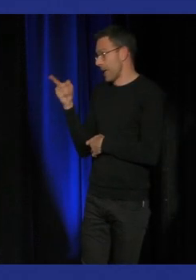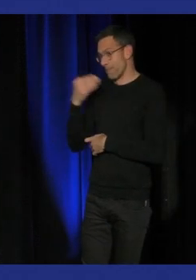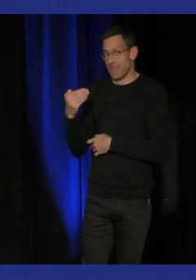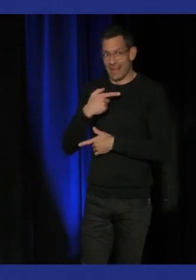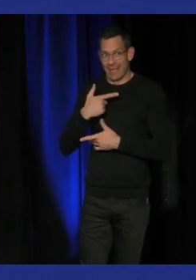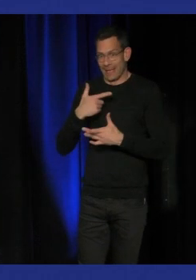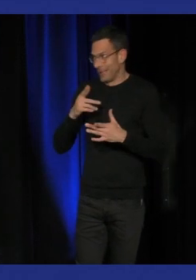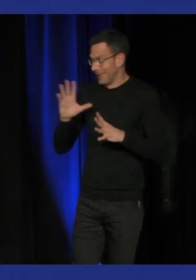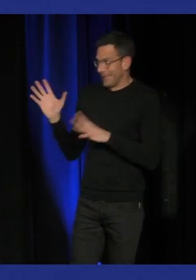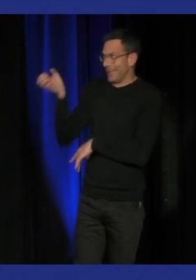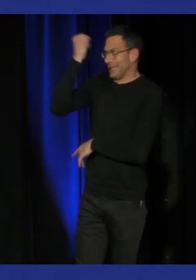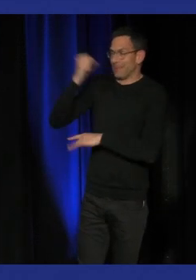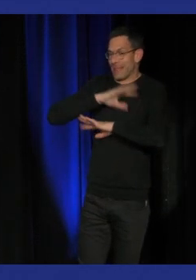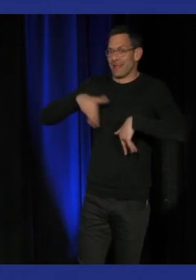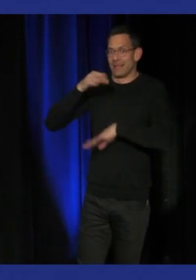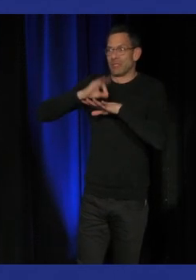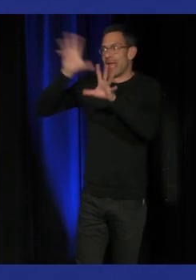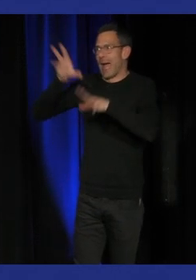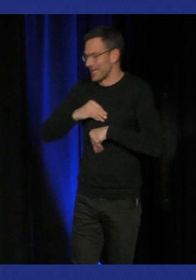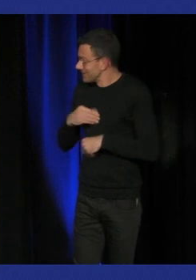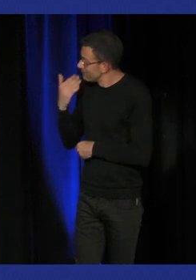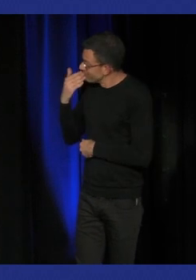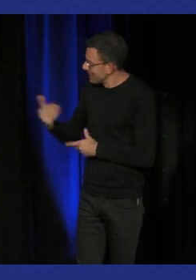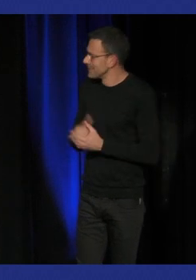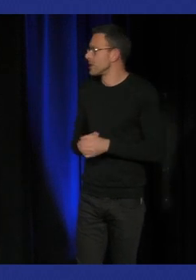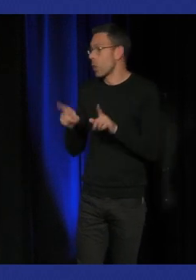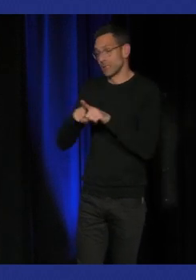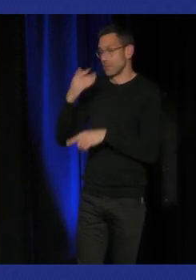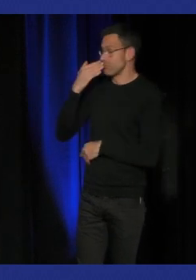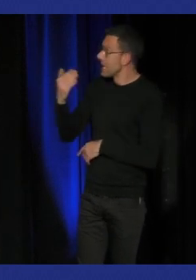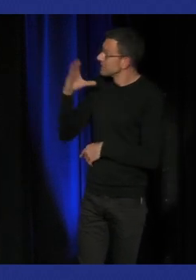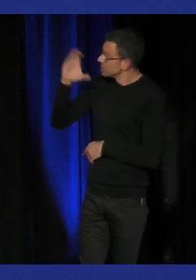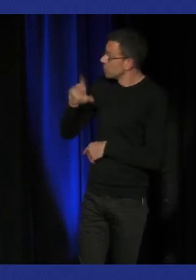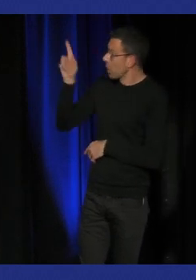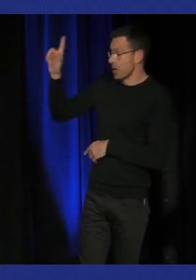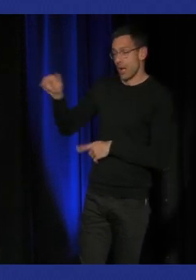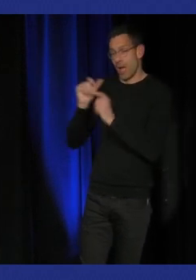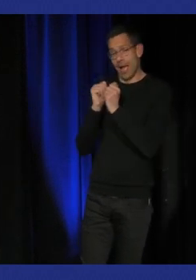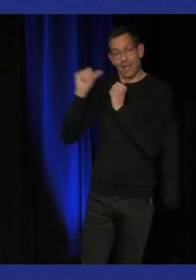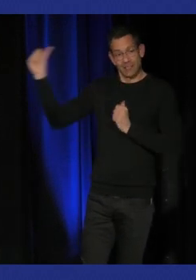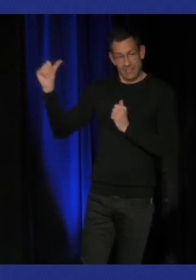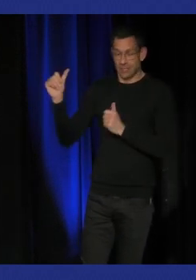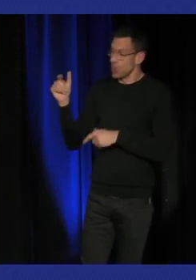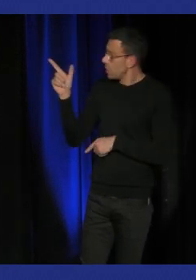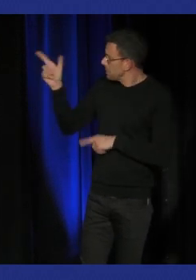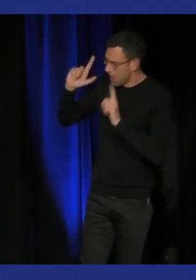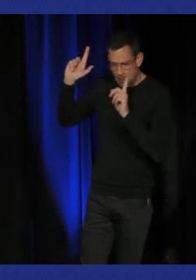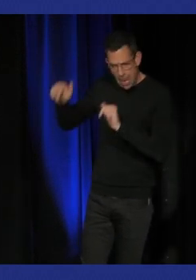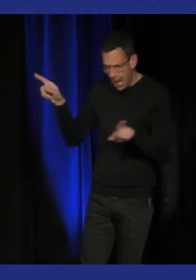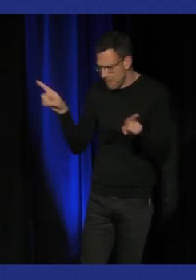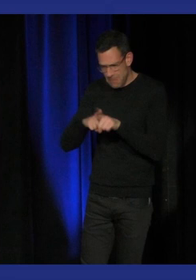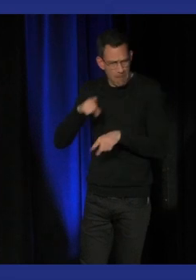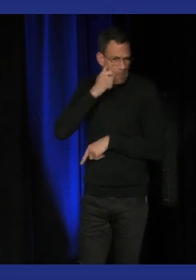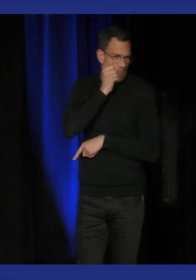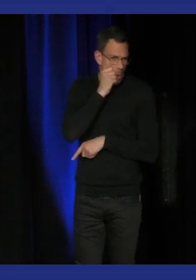ballon au vol et de l'avoir bien saisi. Merci beaucoup aussi à Charlotte qui a été parmi nous en visio et qui a été présente comme si elle